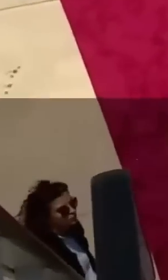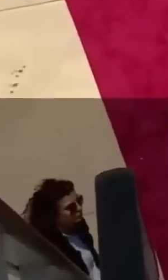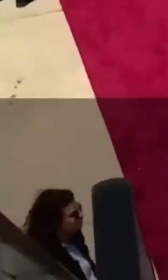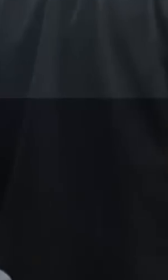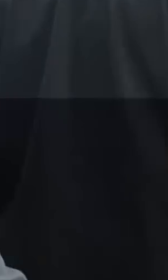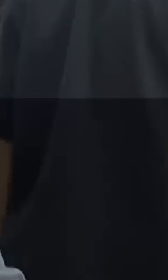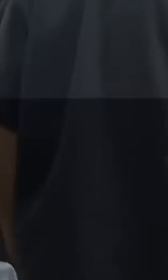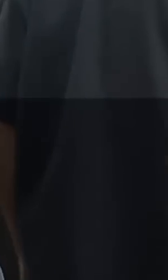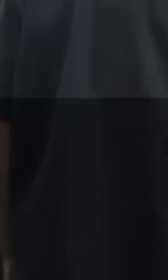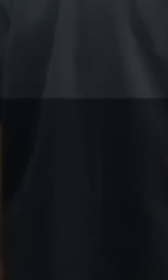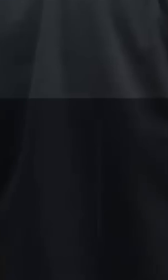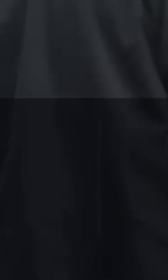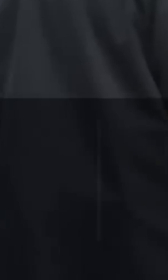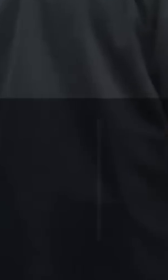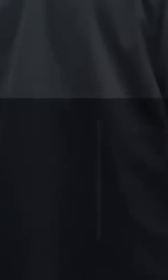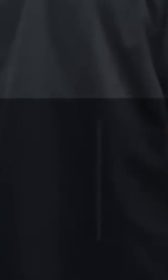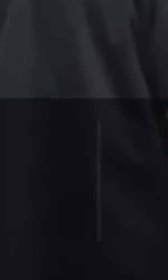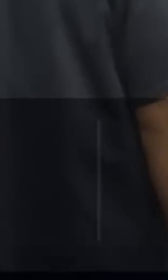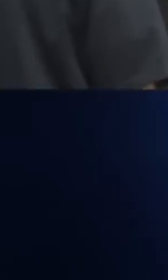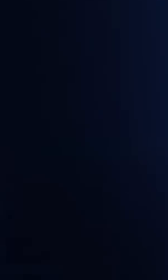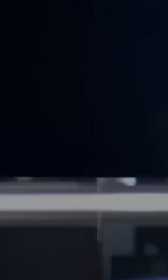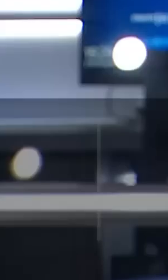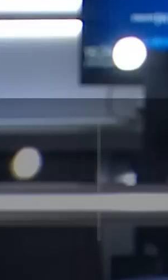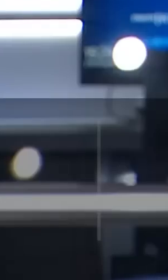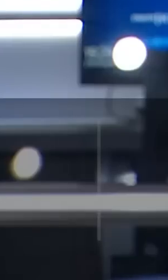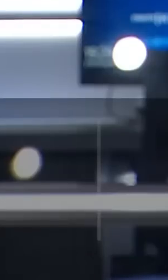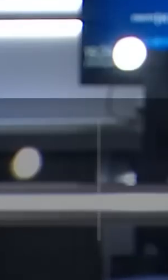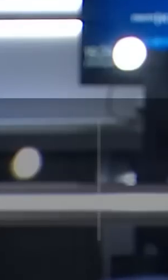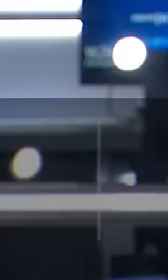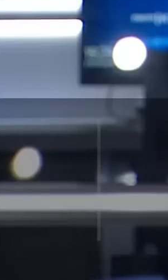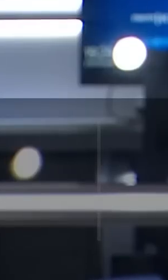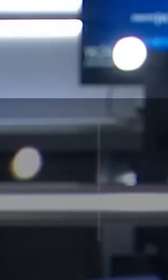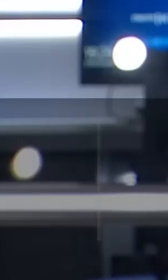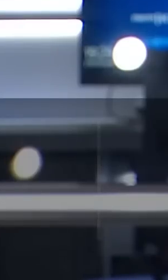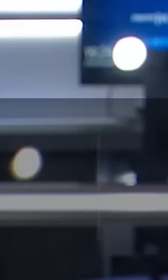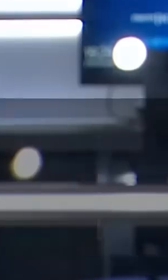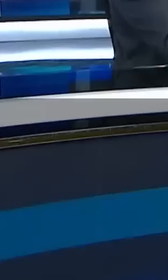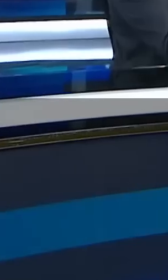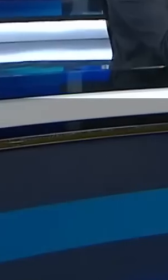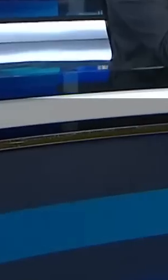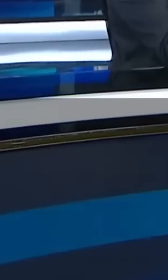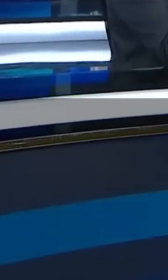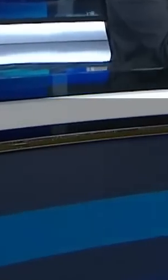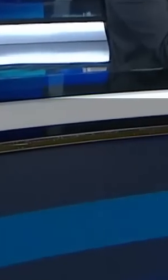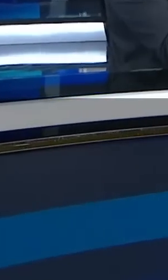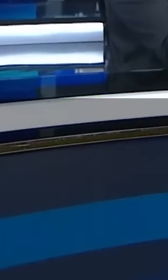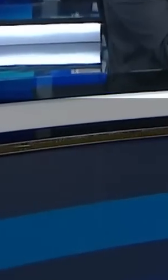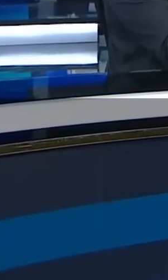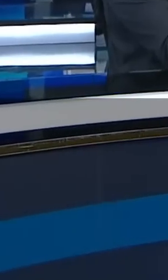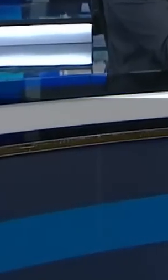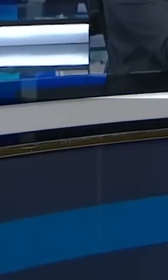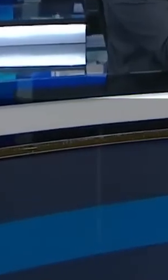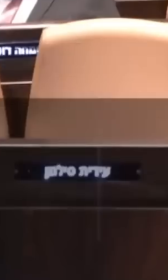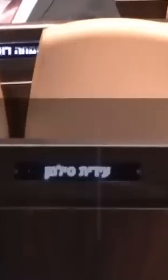נתניהו, בסביבת רגב מאיימים לפעול לסגירת החברה. אריה דרעי בריאיון בלעדי לאיילה חסון